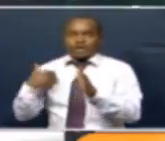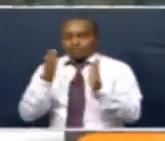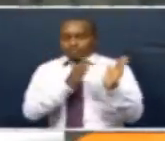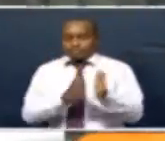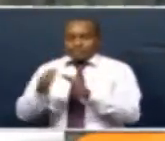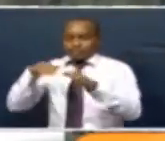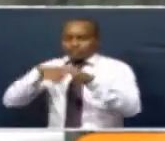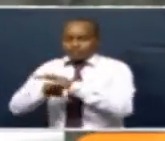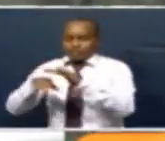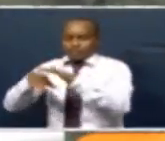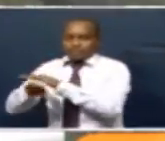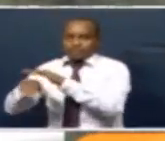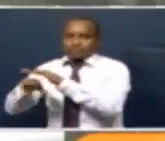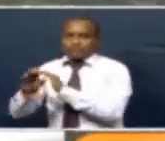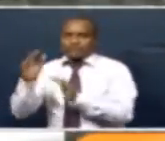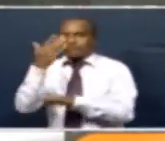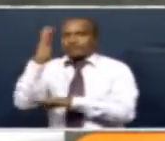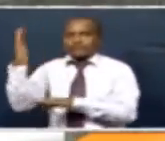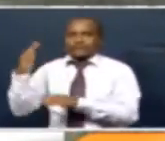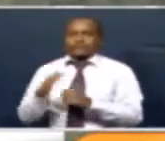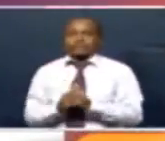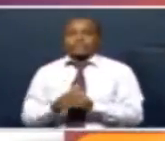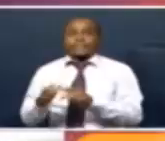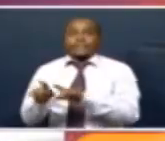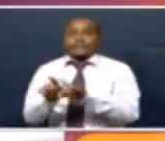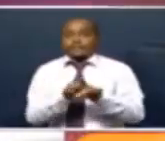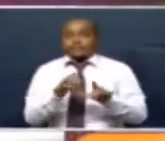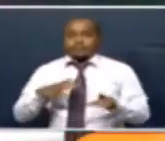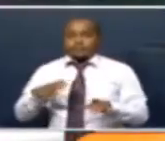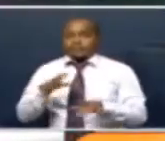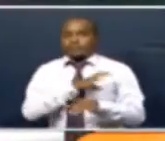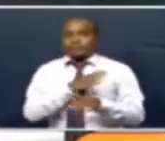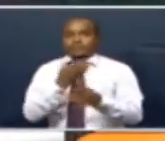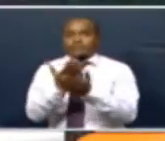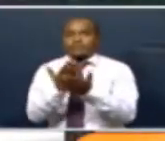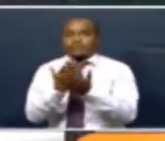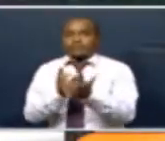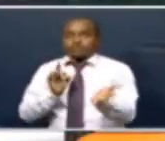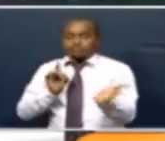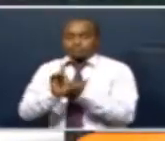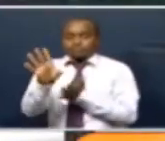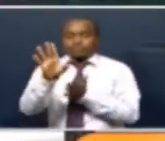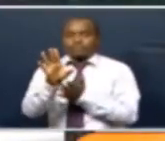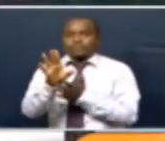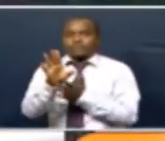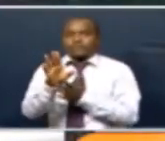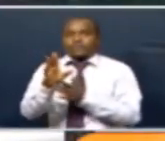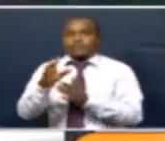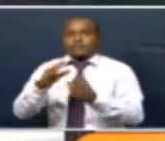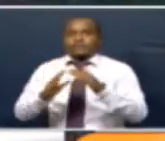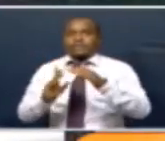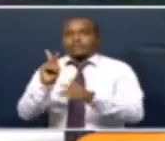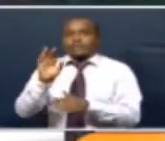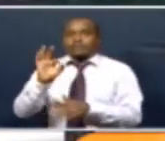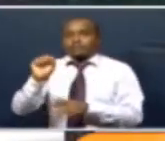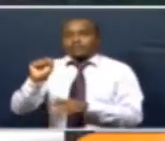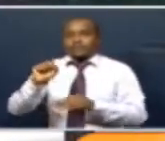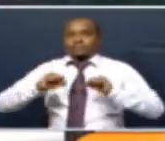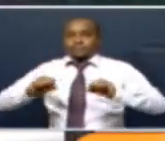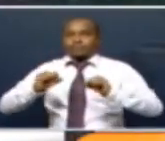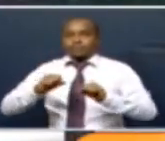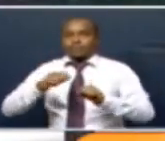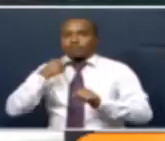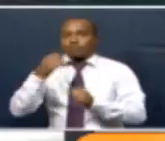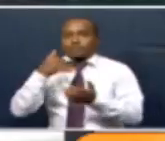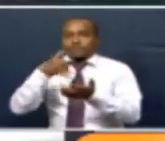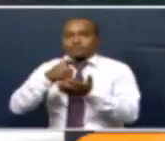kwa 10% katika maeneo tofauti. Aidha, kamati hiyo inapendekeza kupigwa kalamu kwa wasimamizi wa idara ya misitu nchini ambao inawalaumu kwa